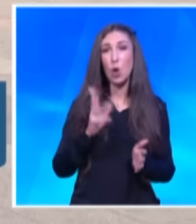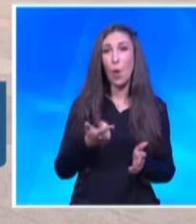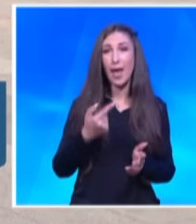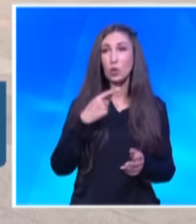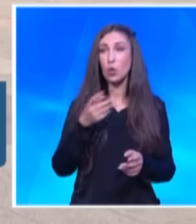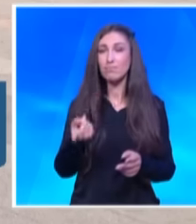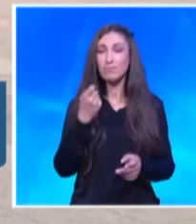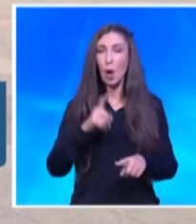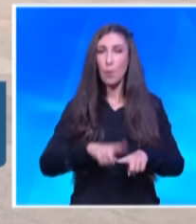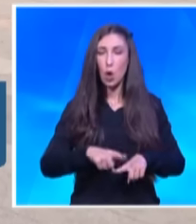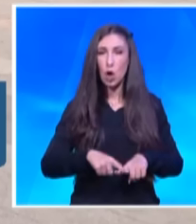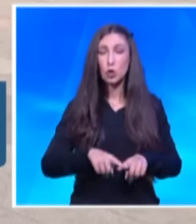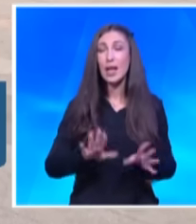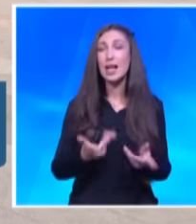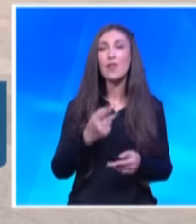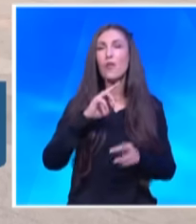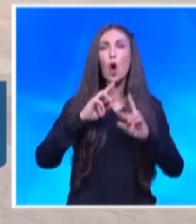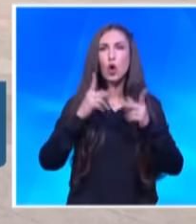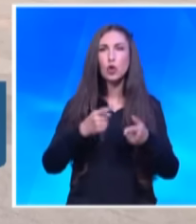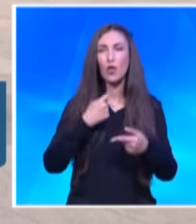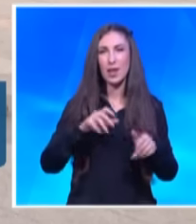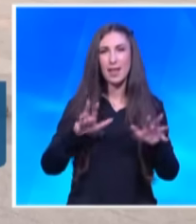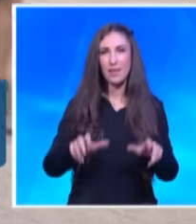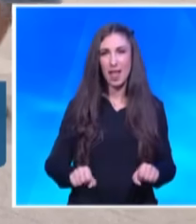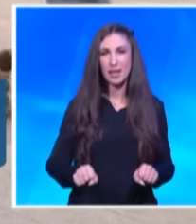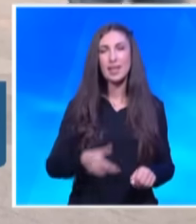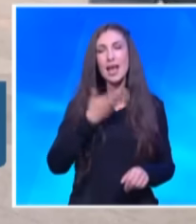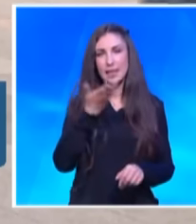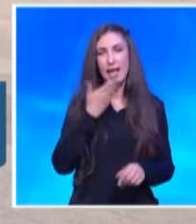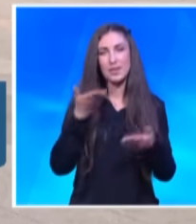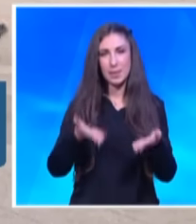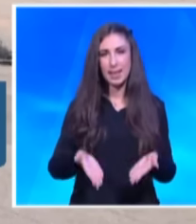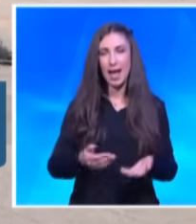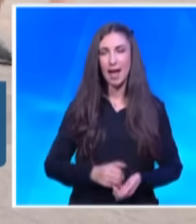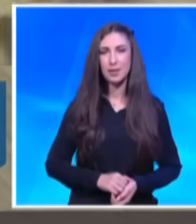сезира прокуратурата, както и какъв е отговорът на властите, разказваме сега.